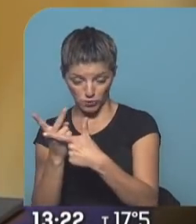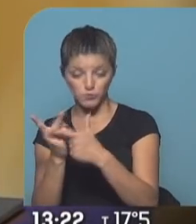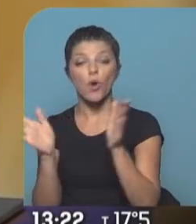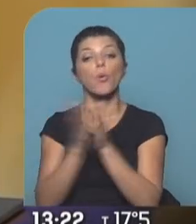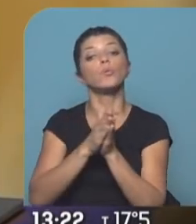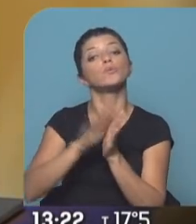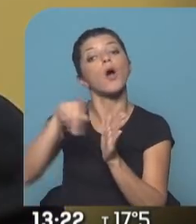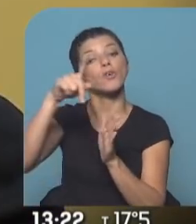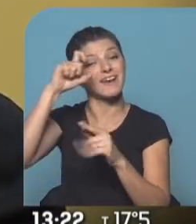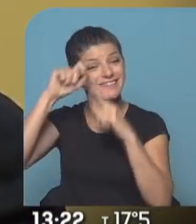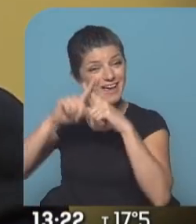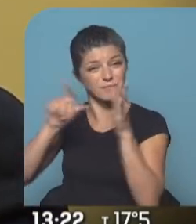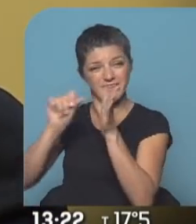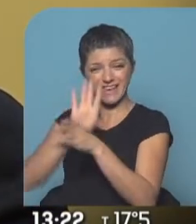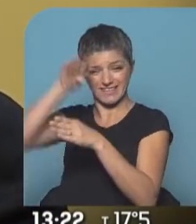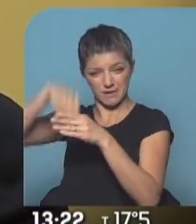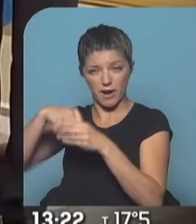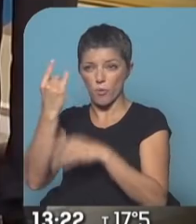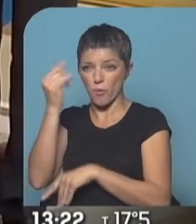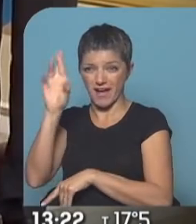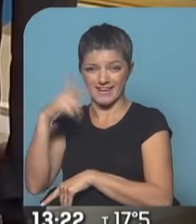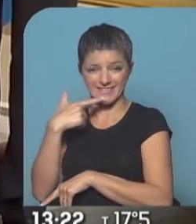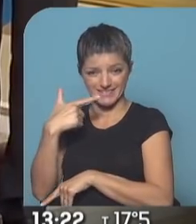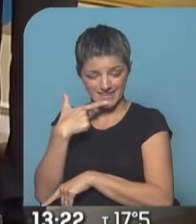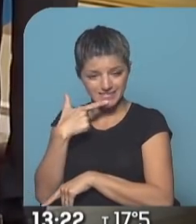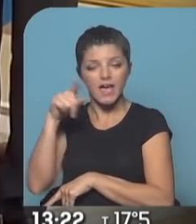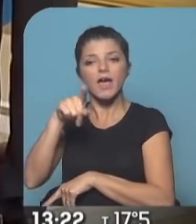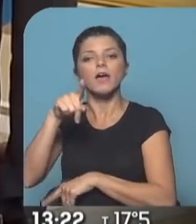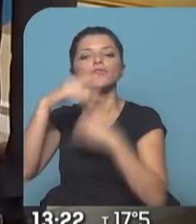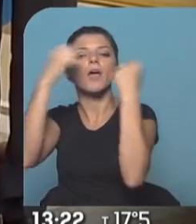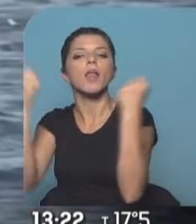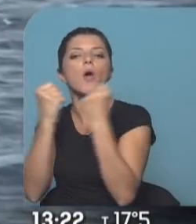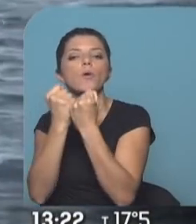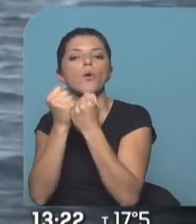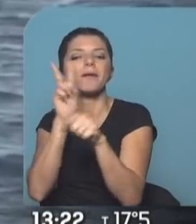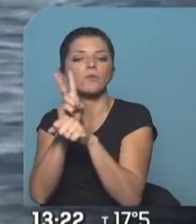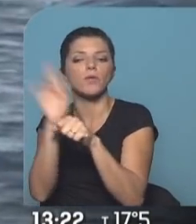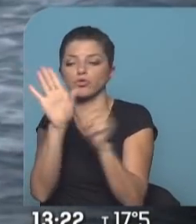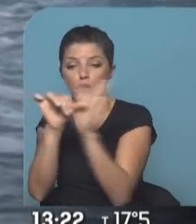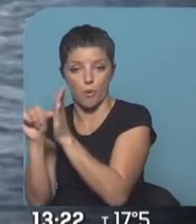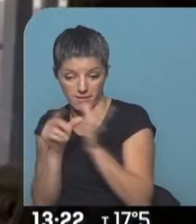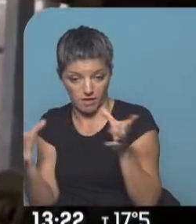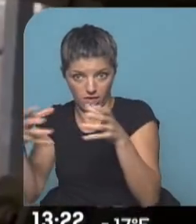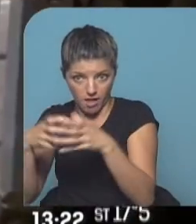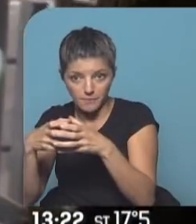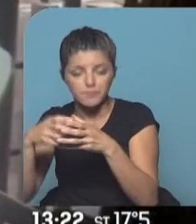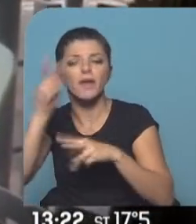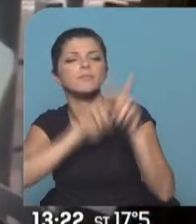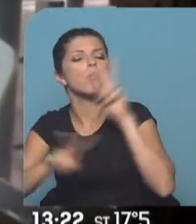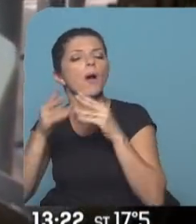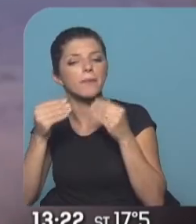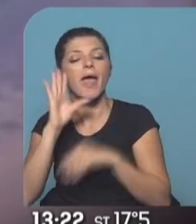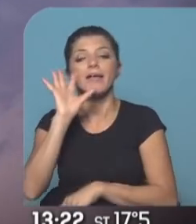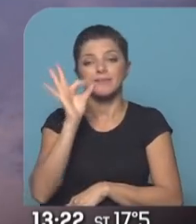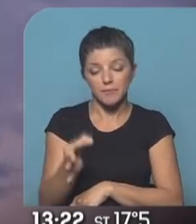otras ex-repúblicas soviéticas, de la Organización del Tratado para la Seguridad Colectiva, y las maniobras buscan evaluar la disponibilidad